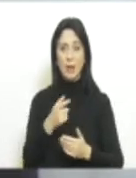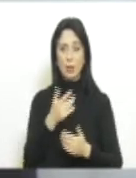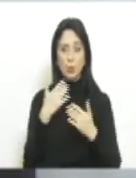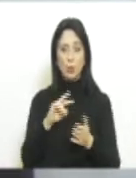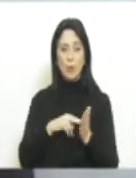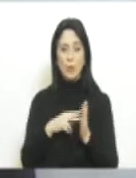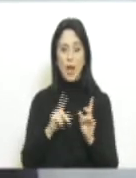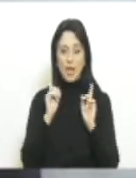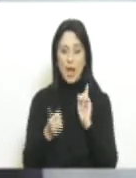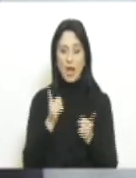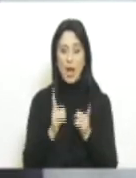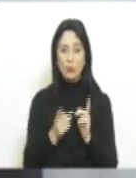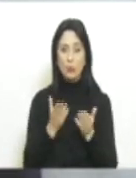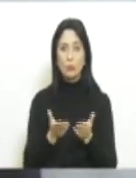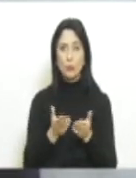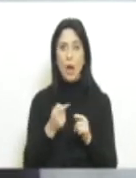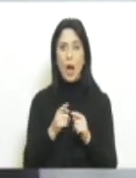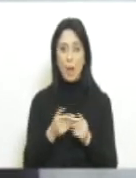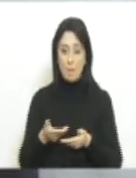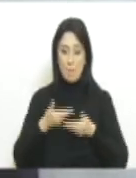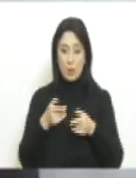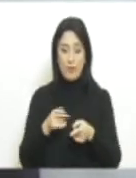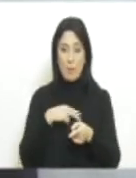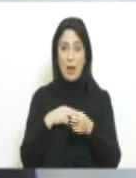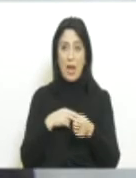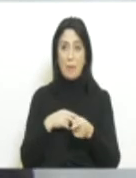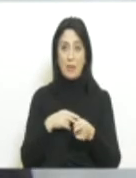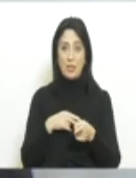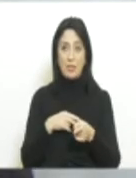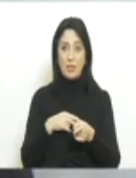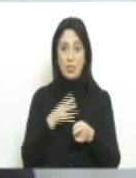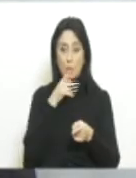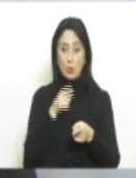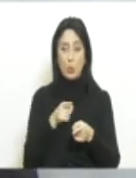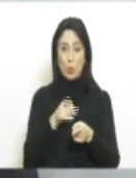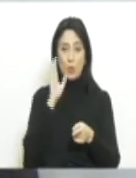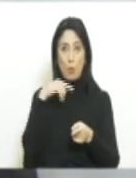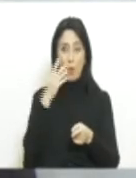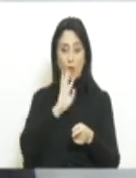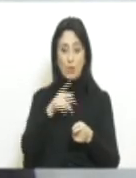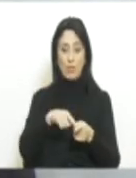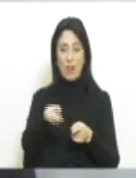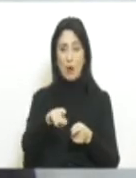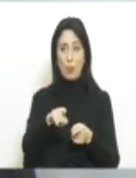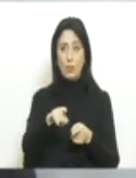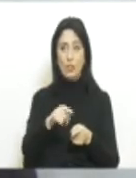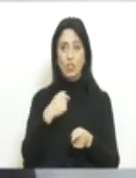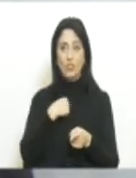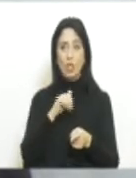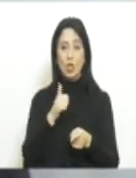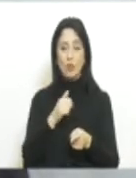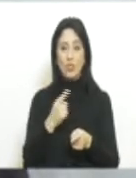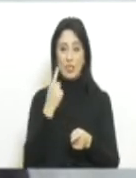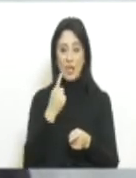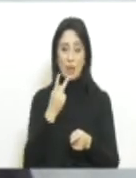გესახებათ რეალისტურად, რომ აი ამ მოწვევის პარლამენტის, ასე ვთქვათ, დროს, მომავალი 4 წლის განმავლობაში, ჩვენ როგორც ერთ